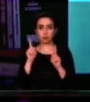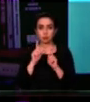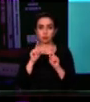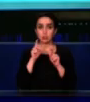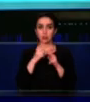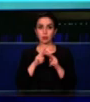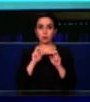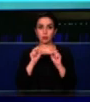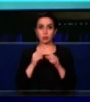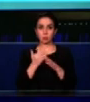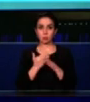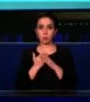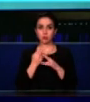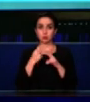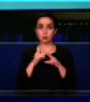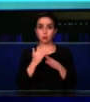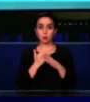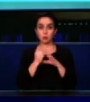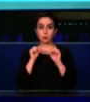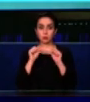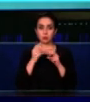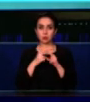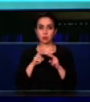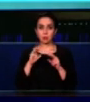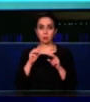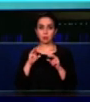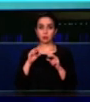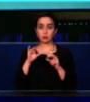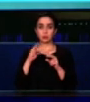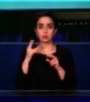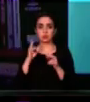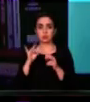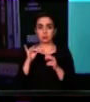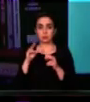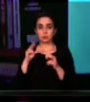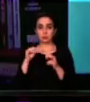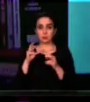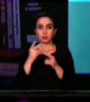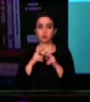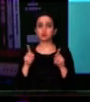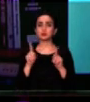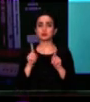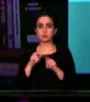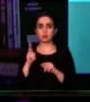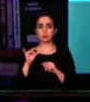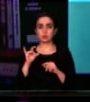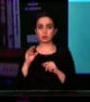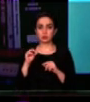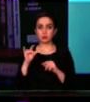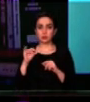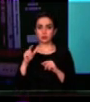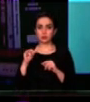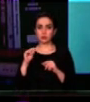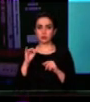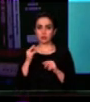этом может помочь? А в этом помочь нам может методы криптографии. Итак, что же такое криптография? Криптография